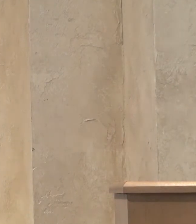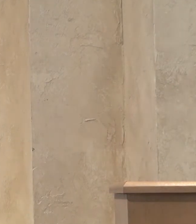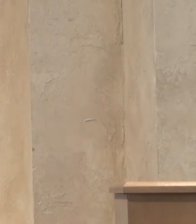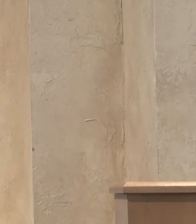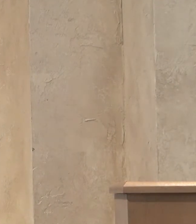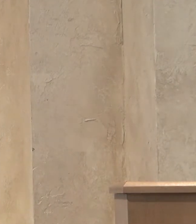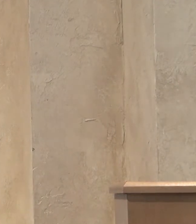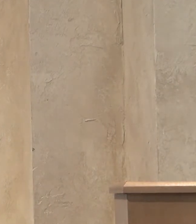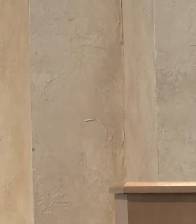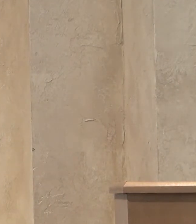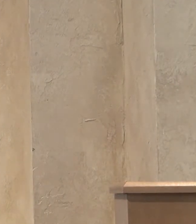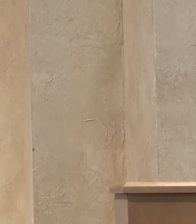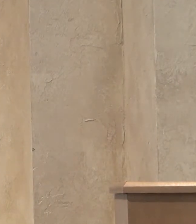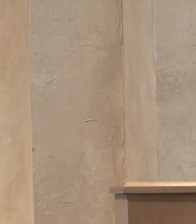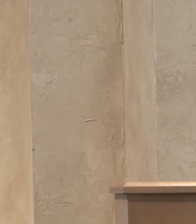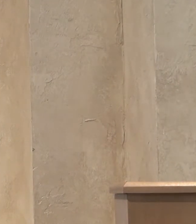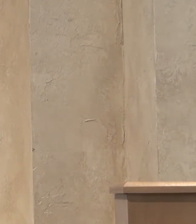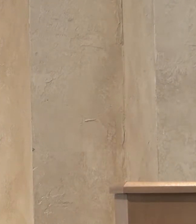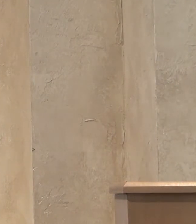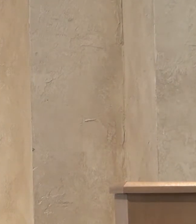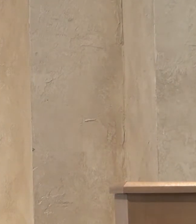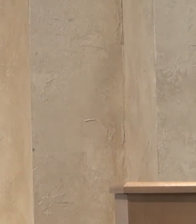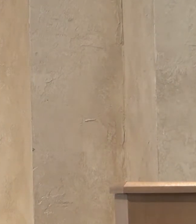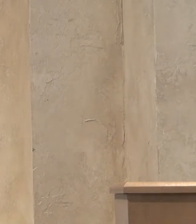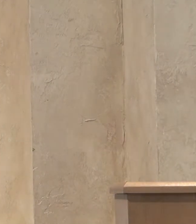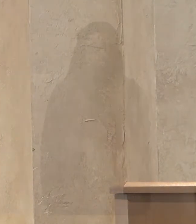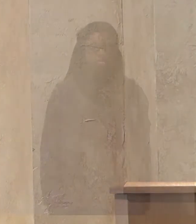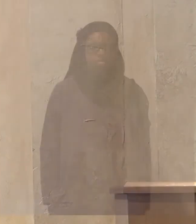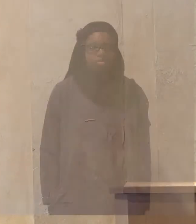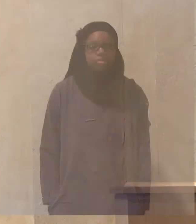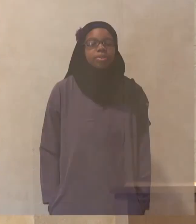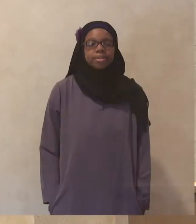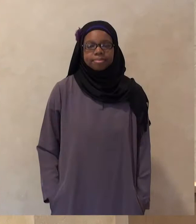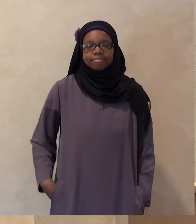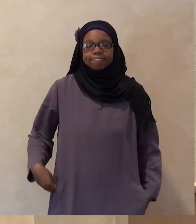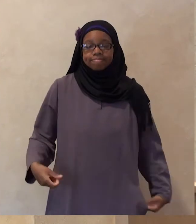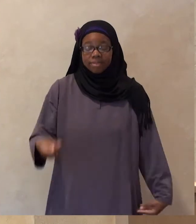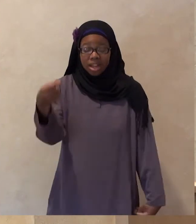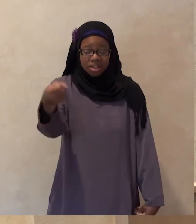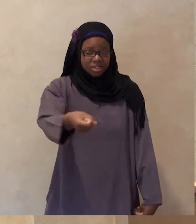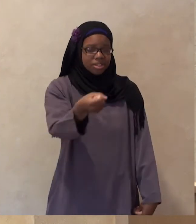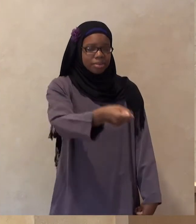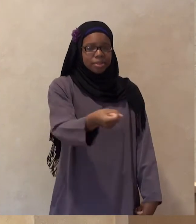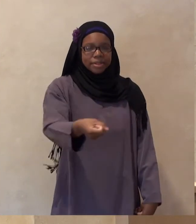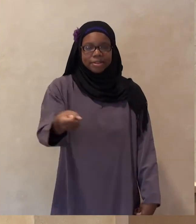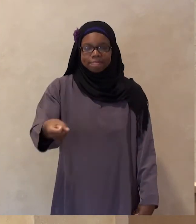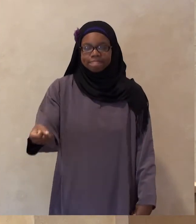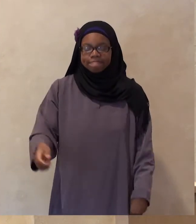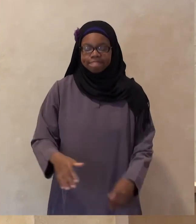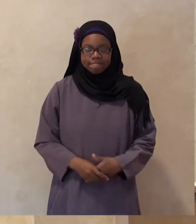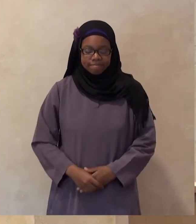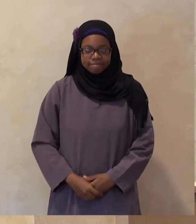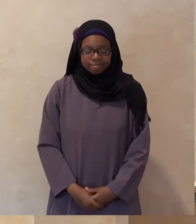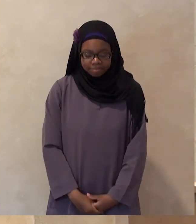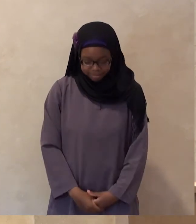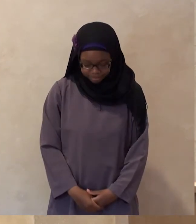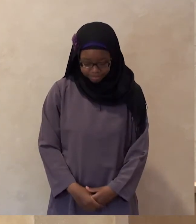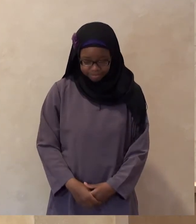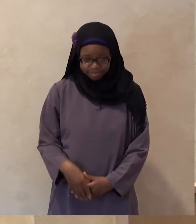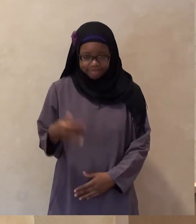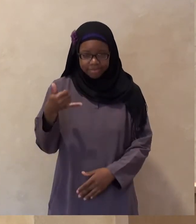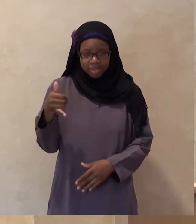Bismillahir Rahmanir Rahim. Alhamdulillahi Rabbil Alameen. Wa salatu wa salamu ala Sayyid al-Anbiya wal